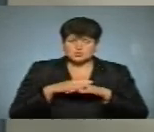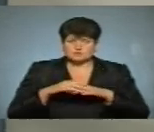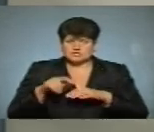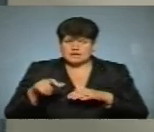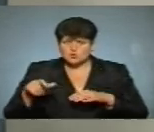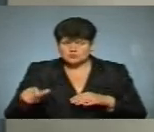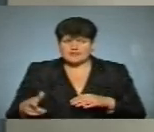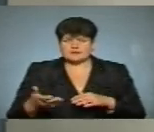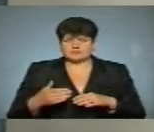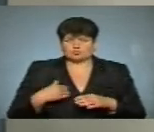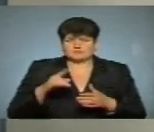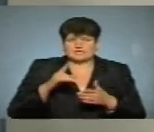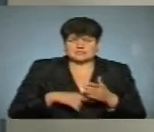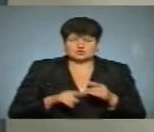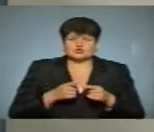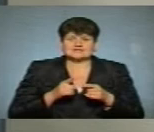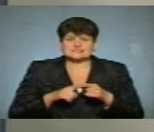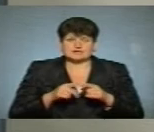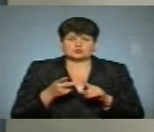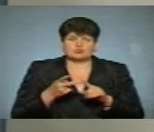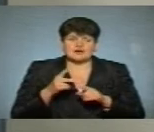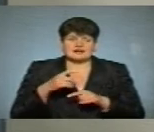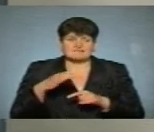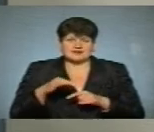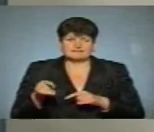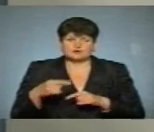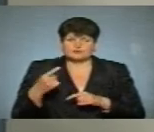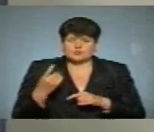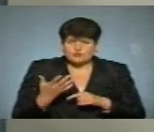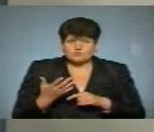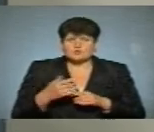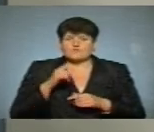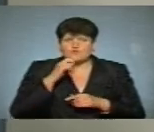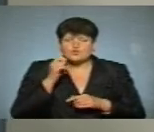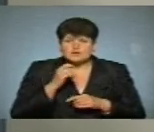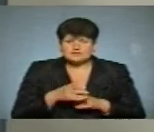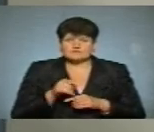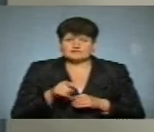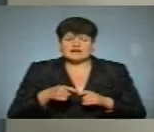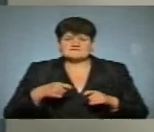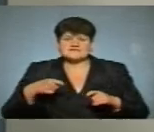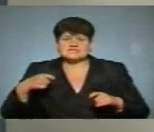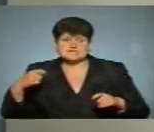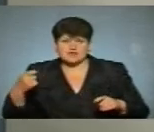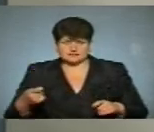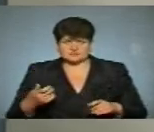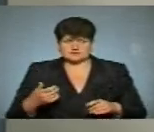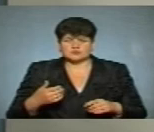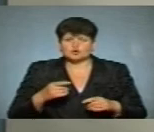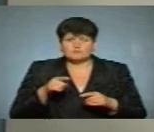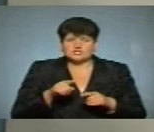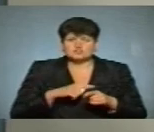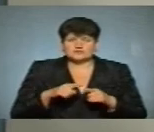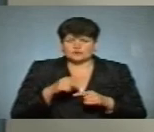будемо надіятися, що ця хвиля друга в Тернопільській області, зокрема, навіть і в Україні, вона відтягнеться. Тобто, що ми її так швидко